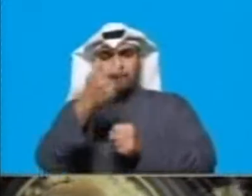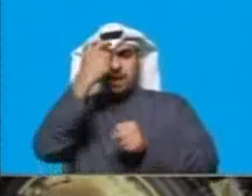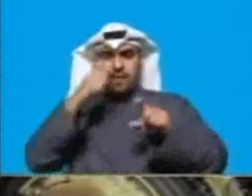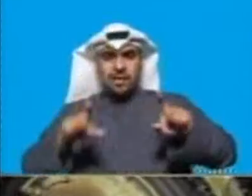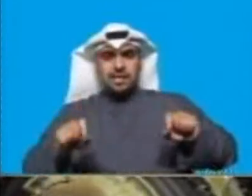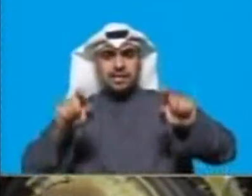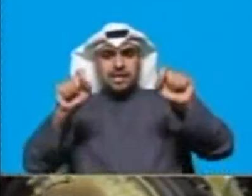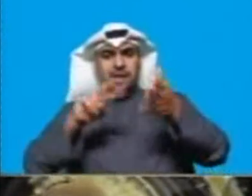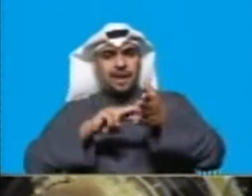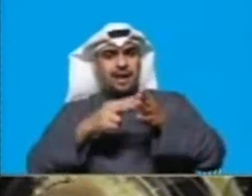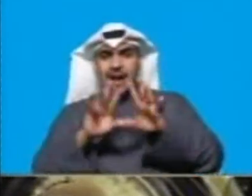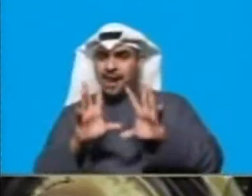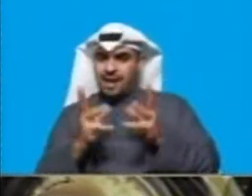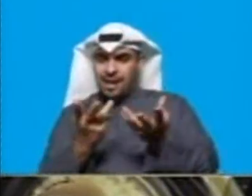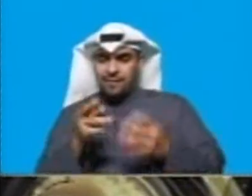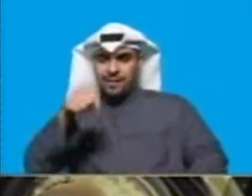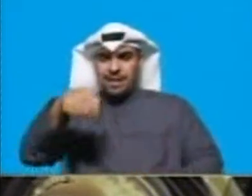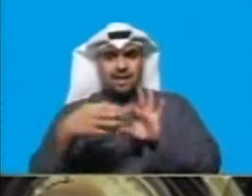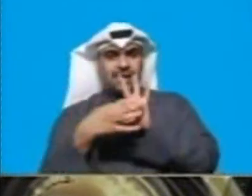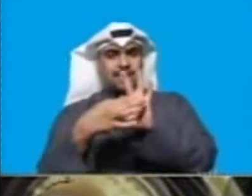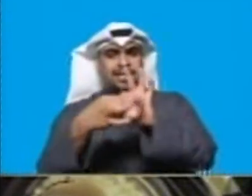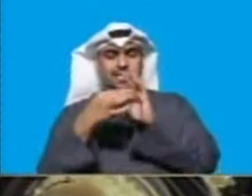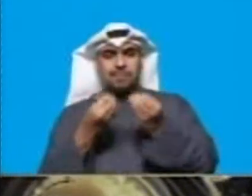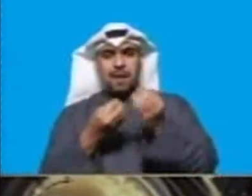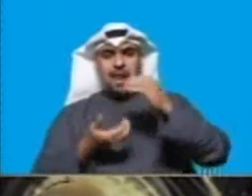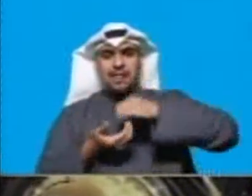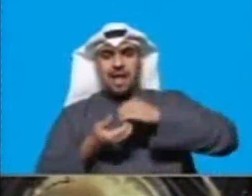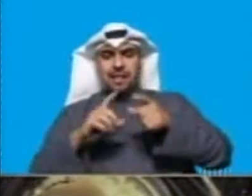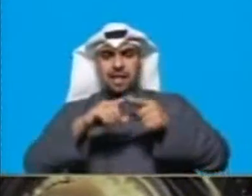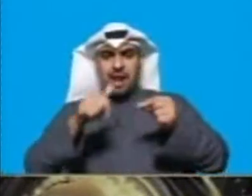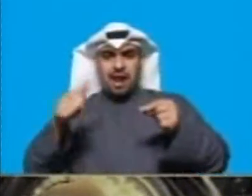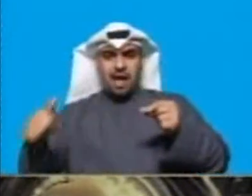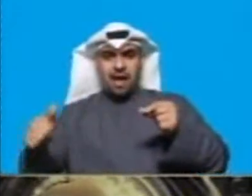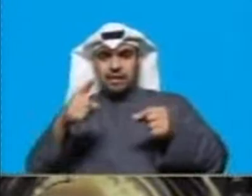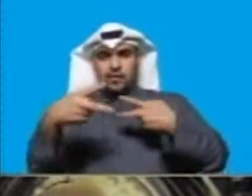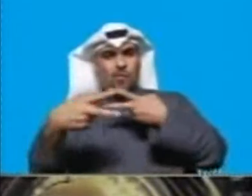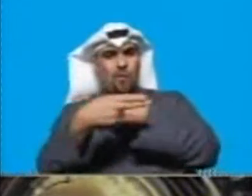الحملة بالتعاون مع الاتحاد الخليجي لمكافحة السرطان الذي يهدف إلى